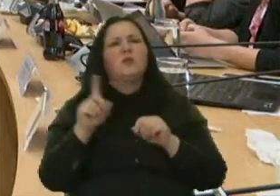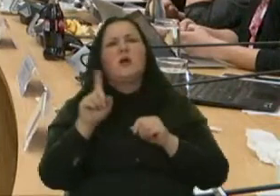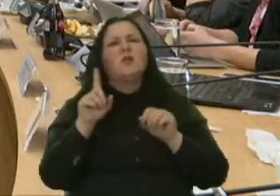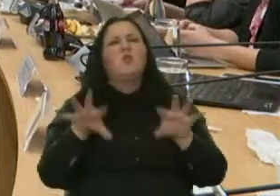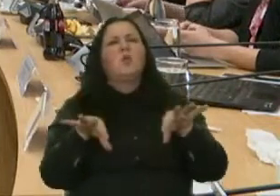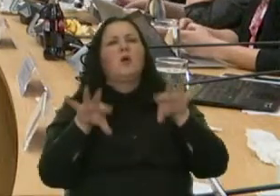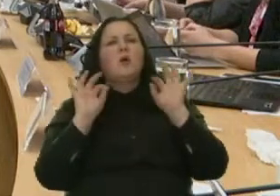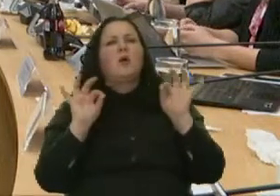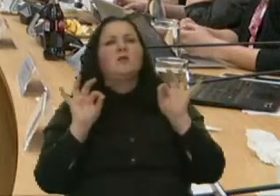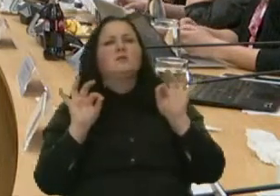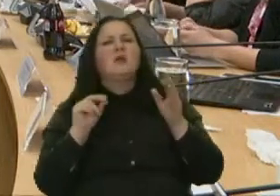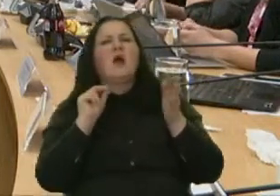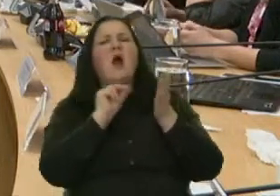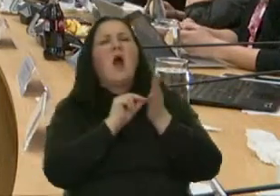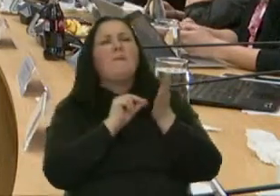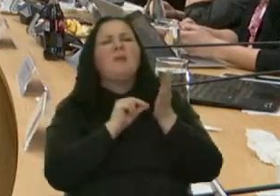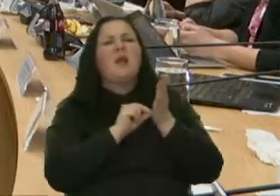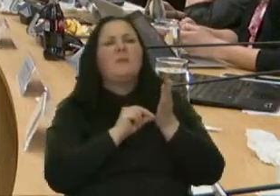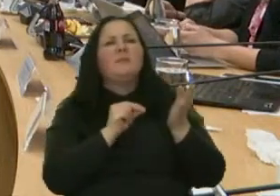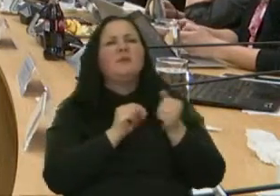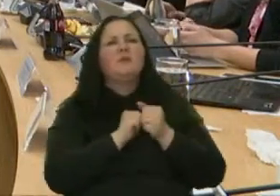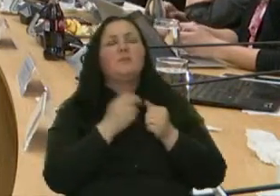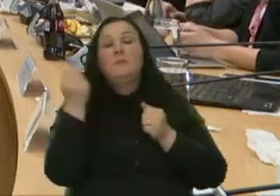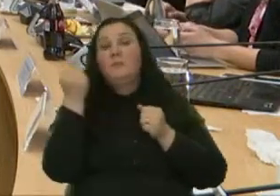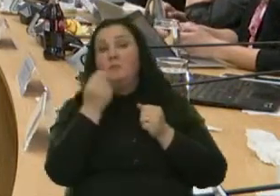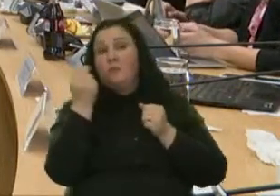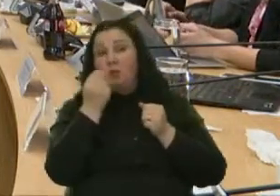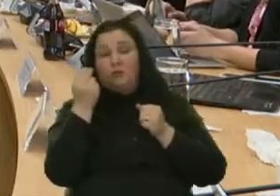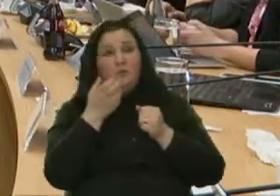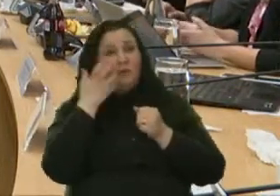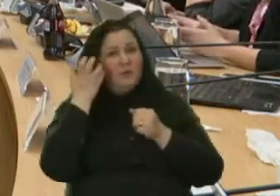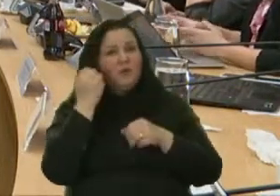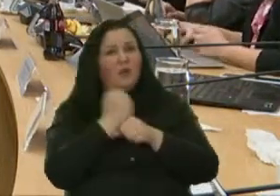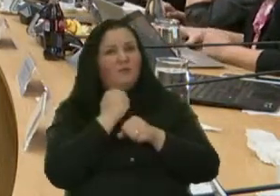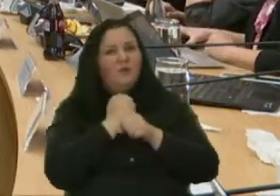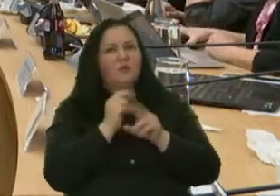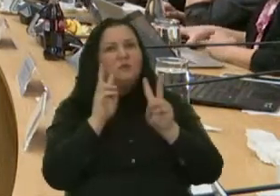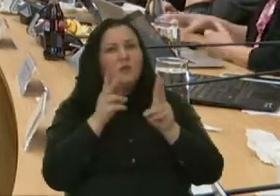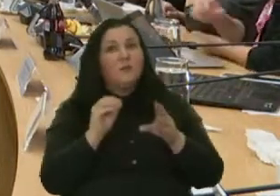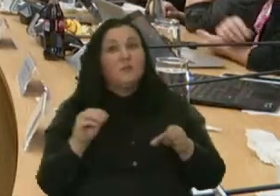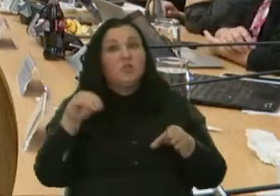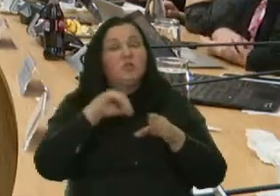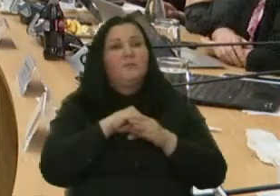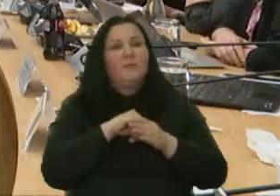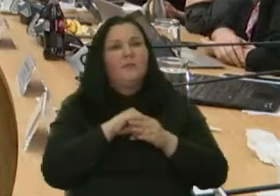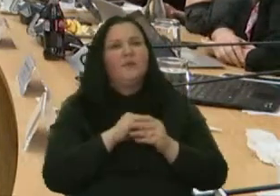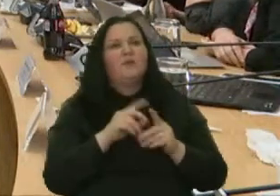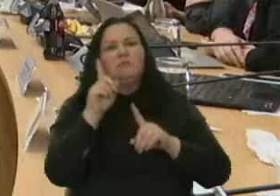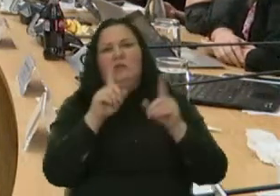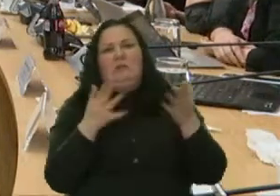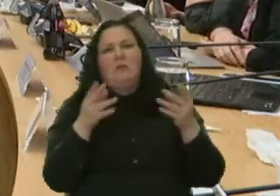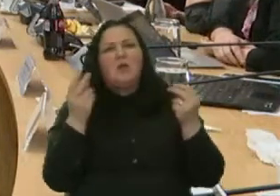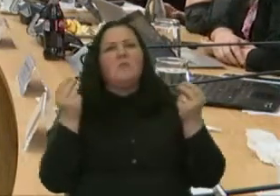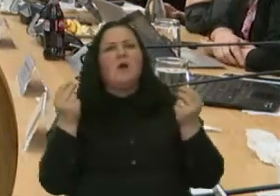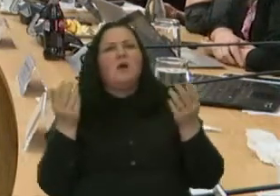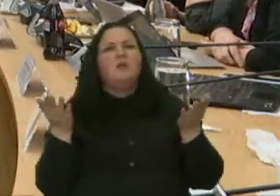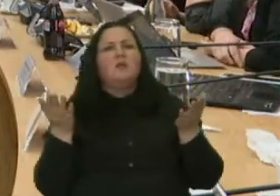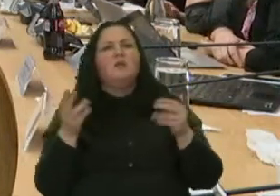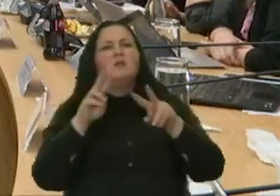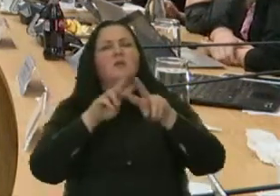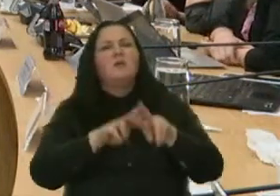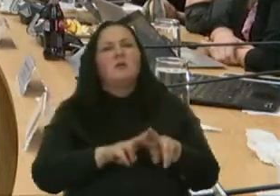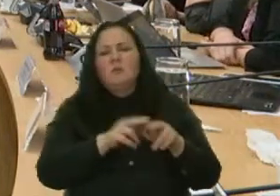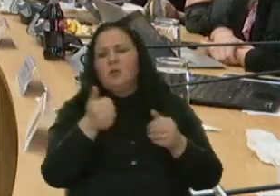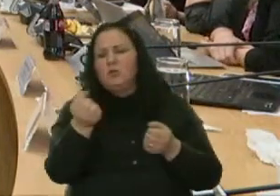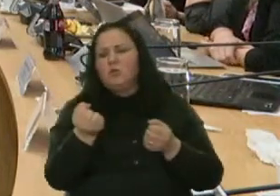găsesc aplicabilitate pentru că în momentul când le ai făcut Trebuie să le și implementezi ele dacă n ai banii rămân